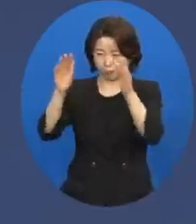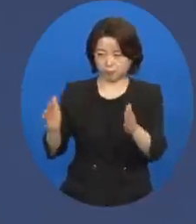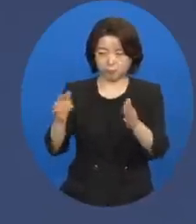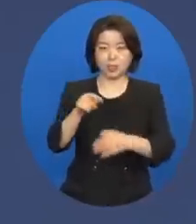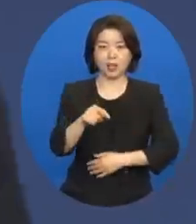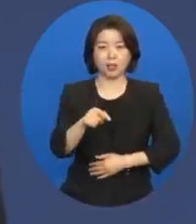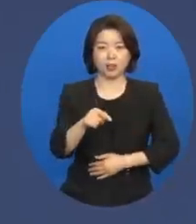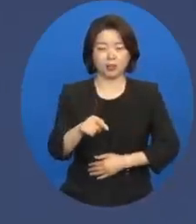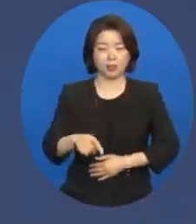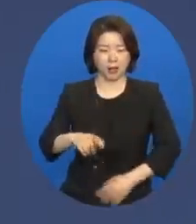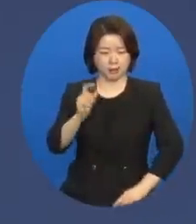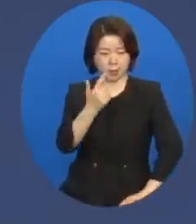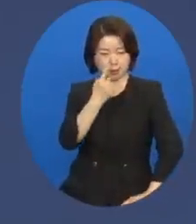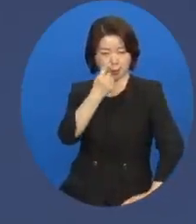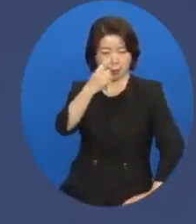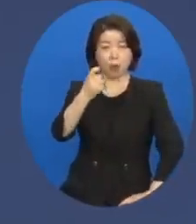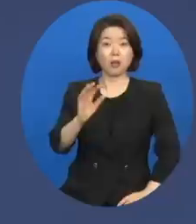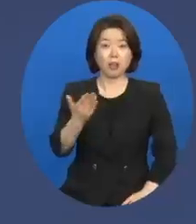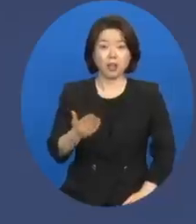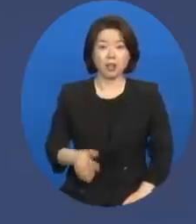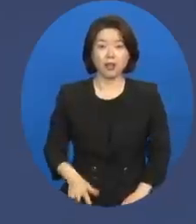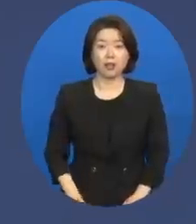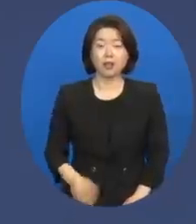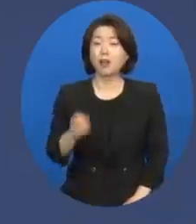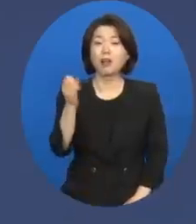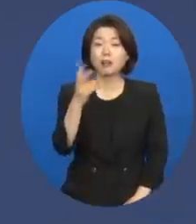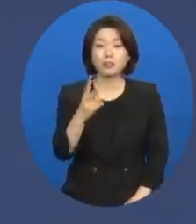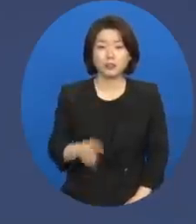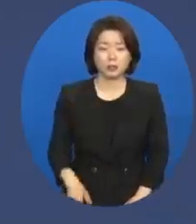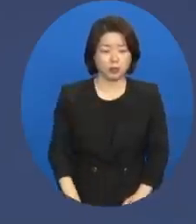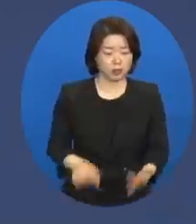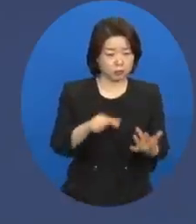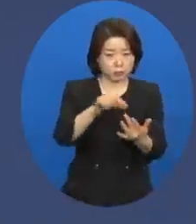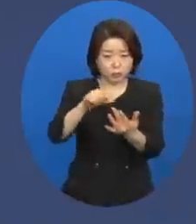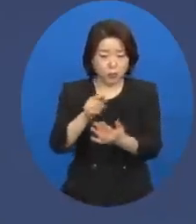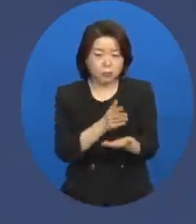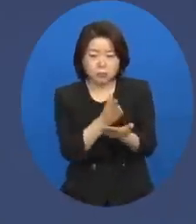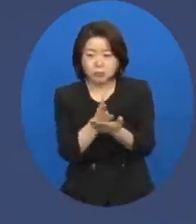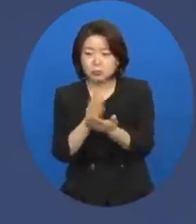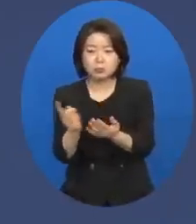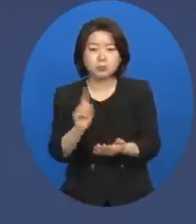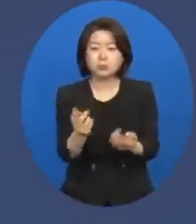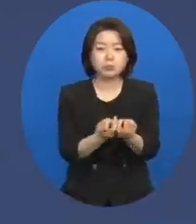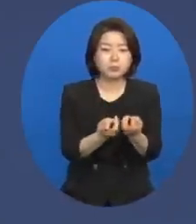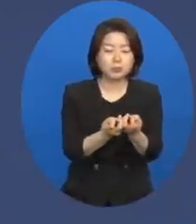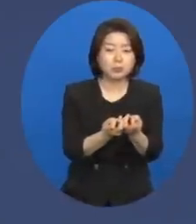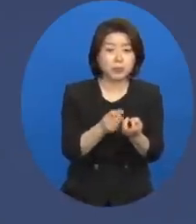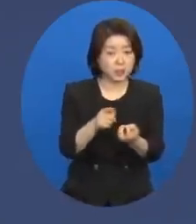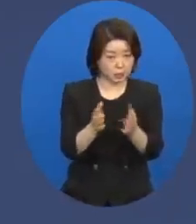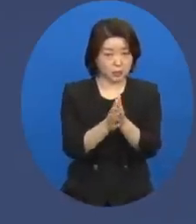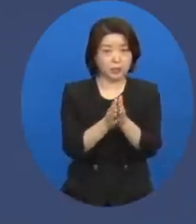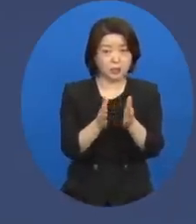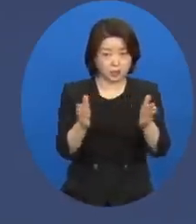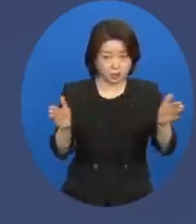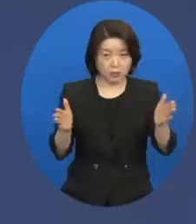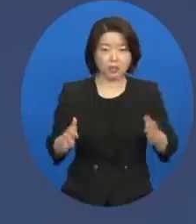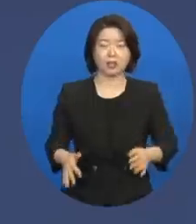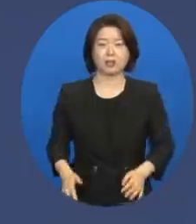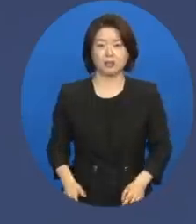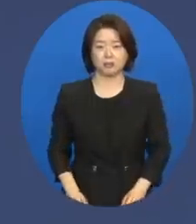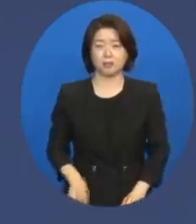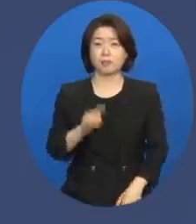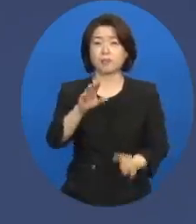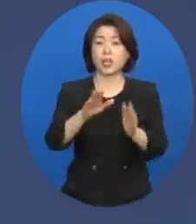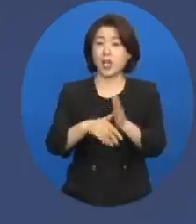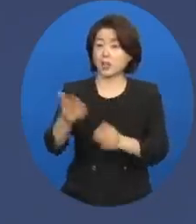아주 세련되고 그리고 선택이 많아지고 이러기를 시작하면서 그때